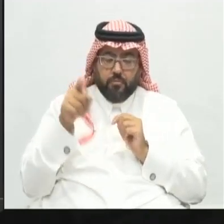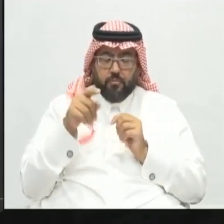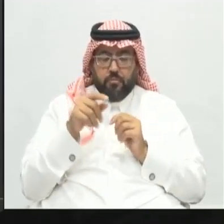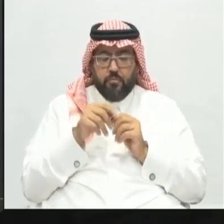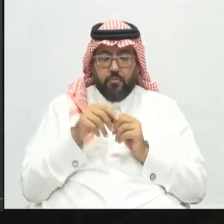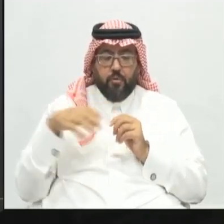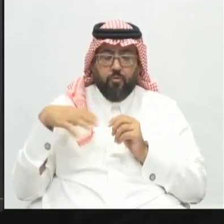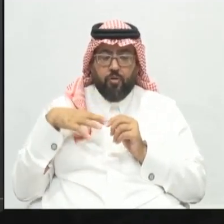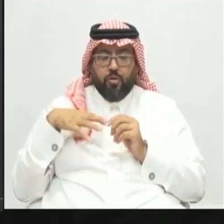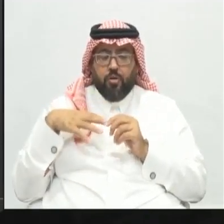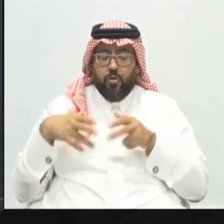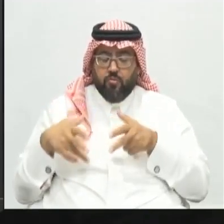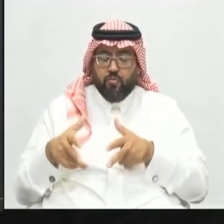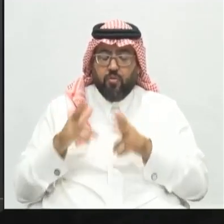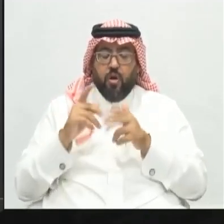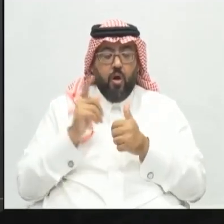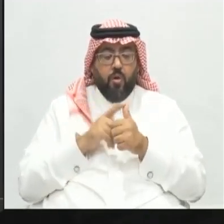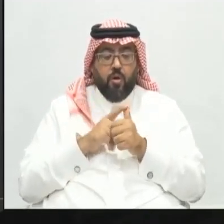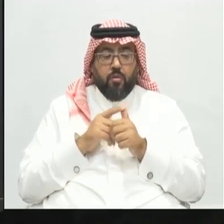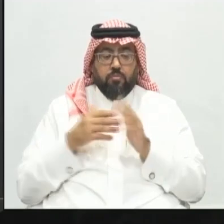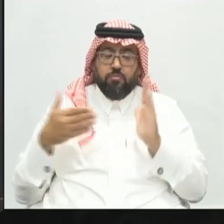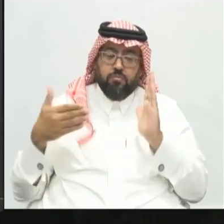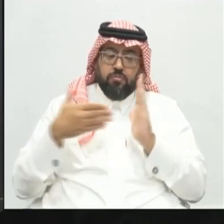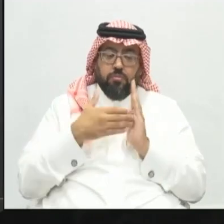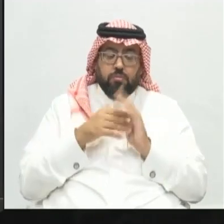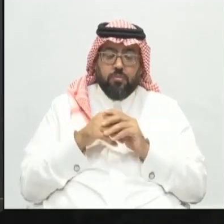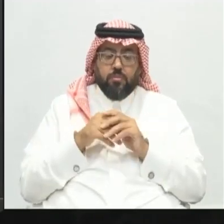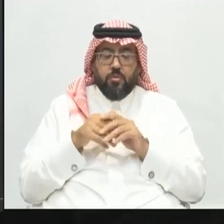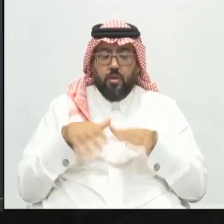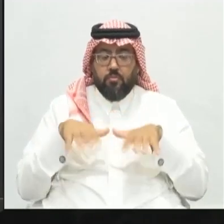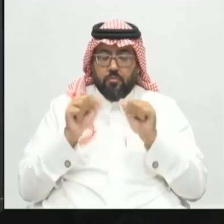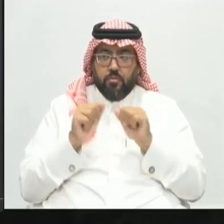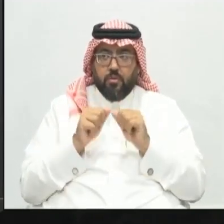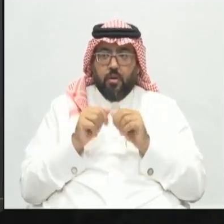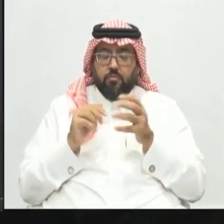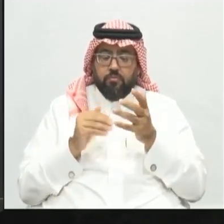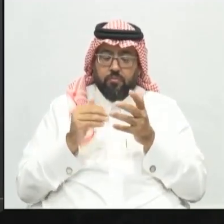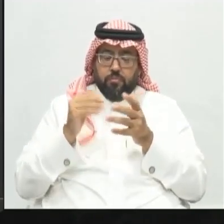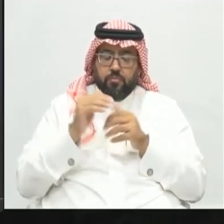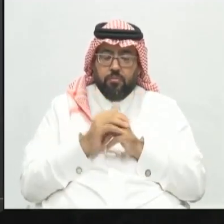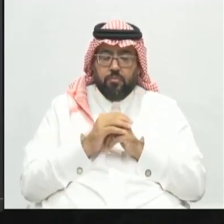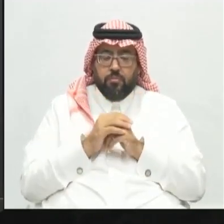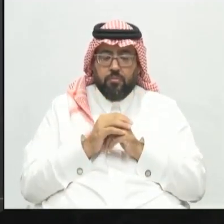اداره المشروع التي تبدا بالبدايه وتنتهي بانتهاء المشروع مرورا